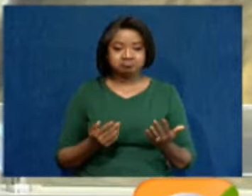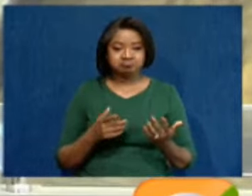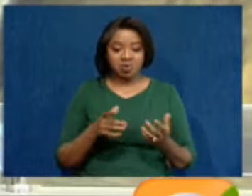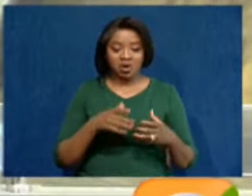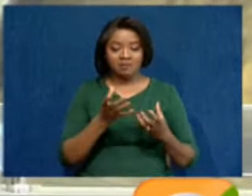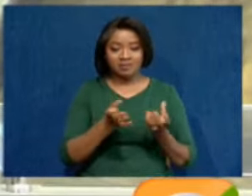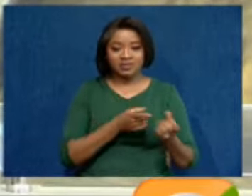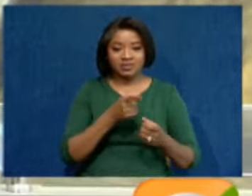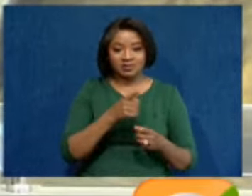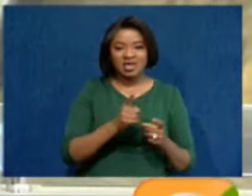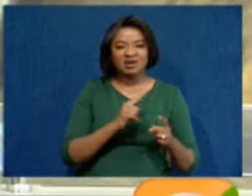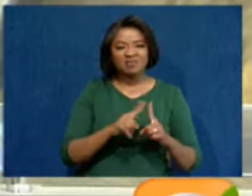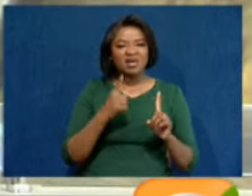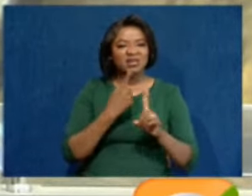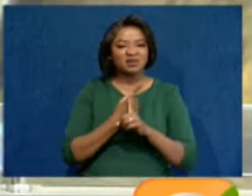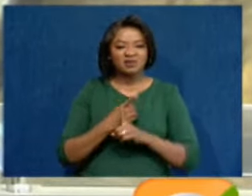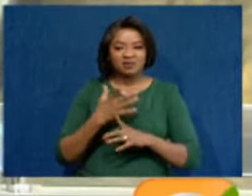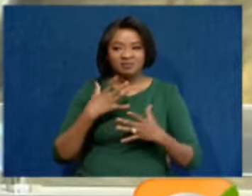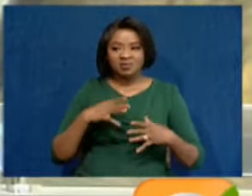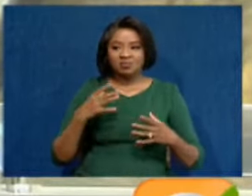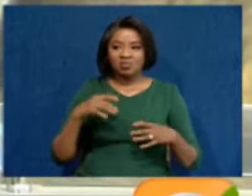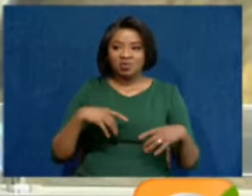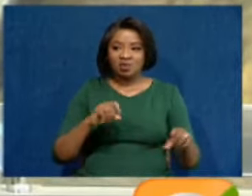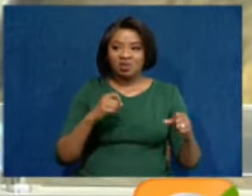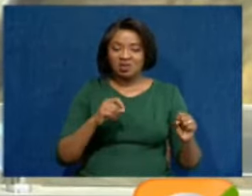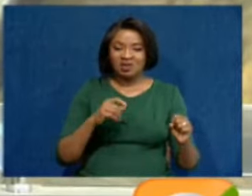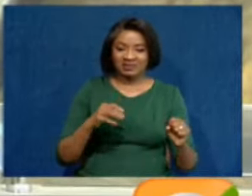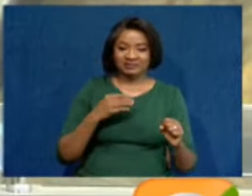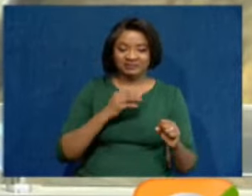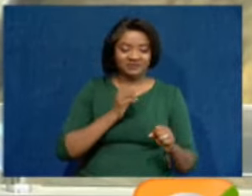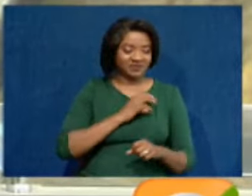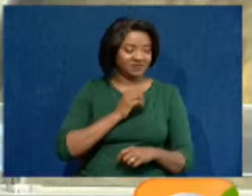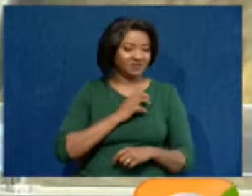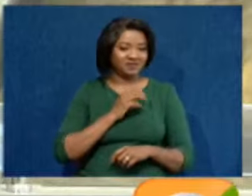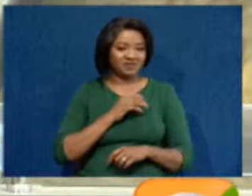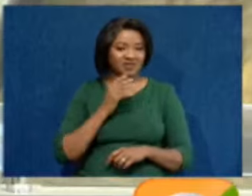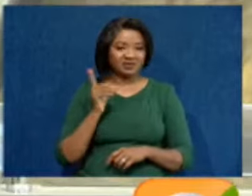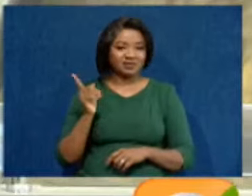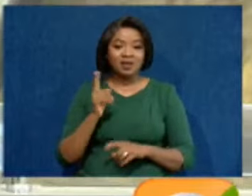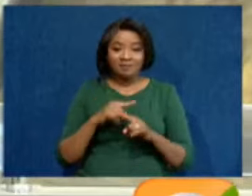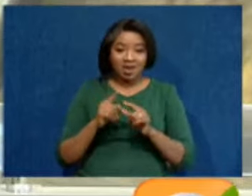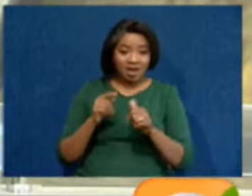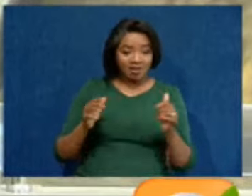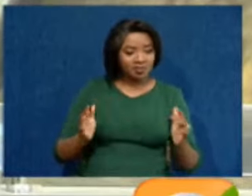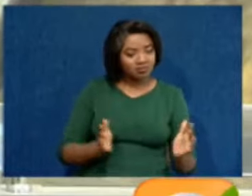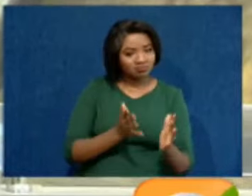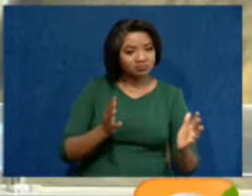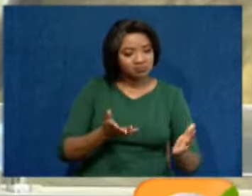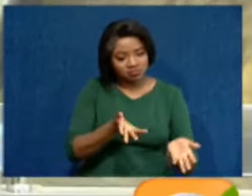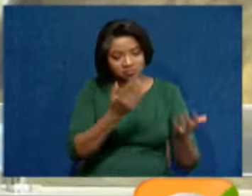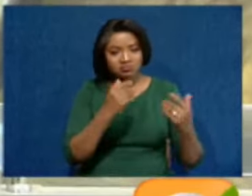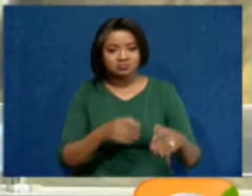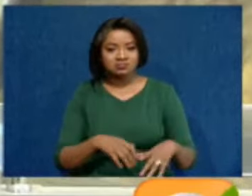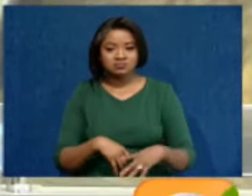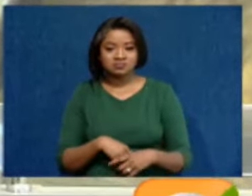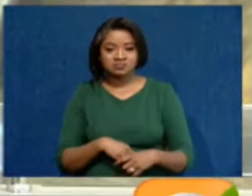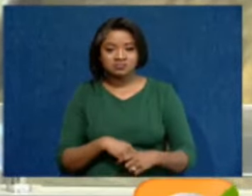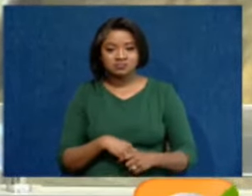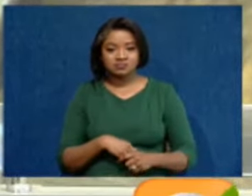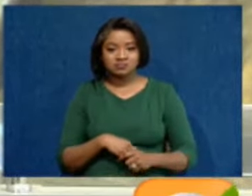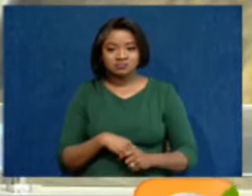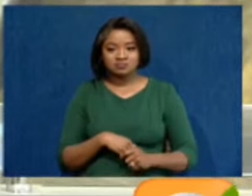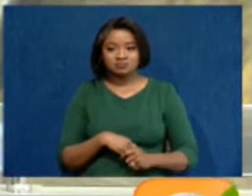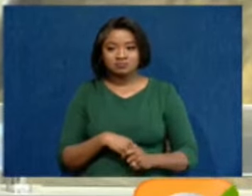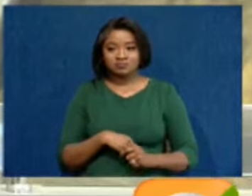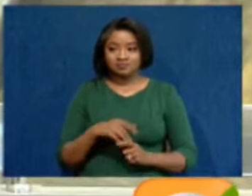baadhi ya wateja huogopa kubebwa naye kwa kuwa na mguu mmoja, anasema kuna wale wanaompa motisha katika kazi yake. Ben Kiru alikutana